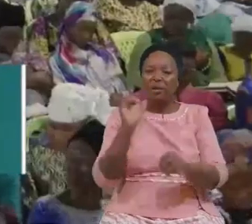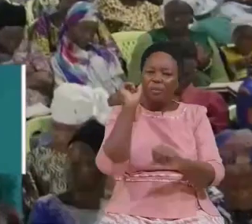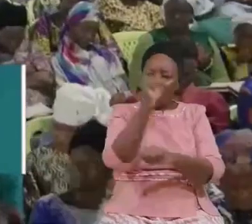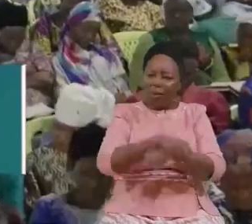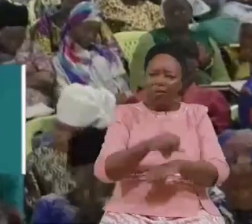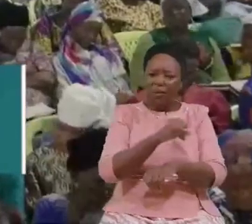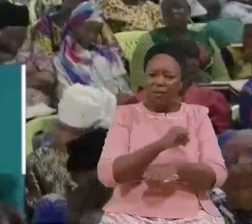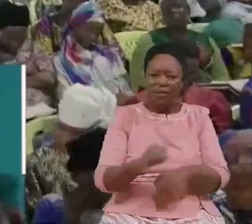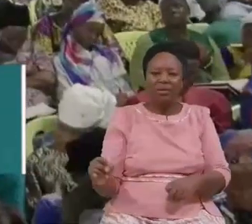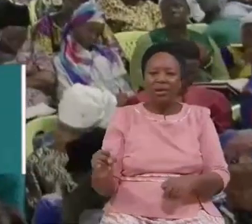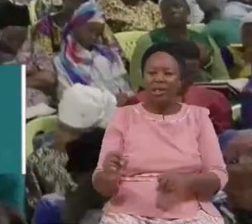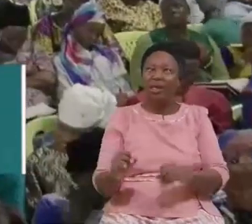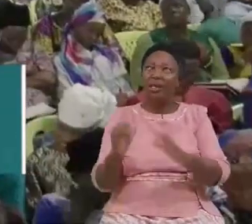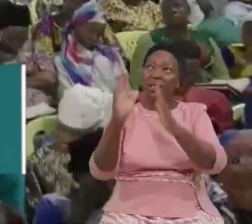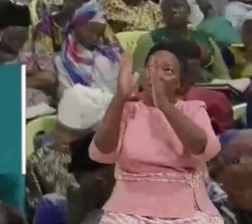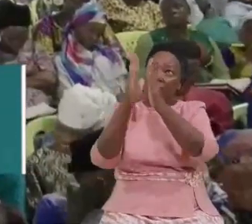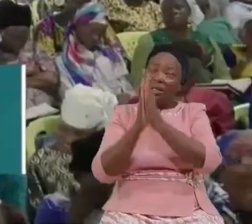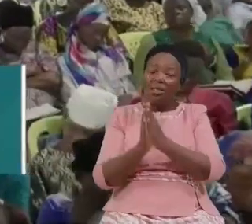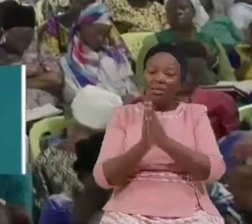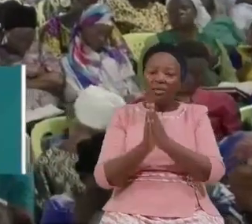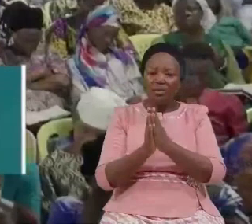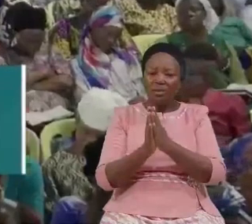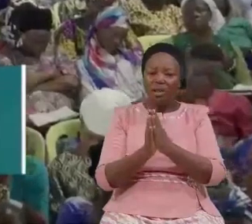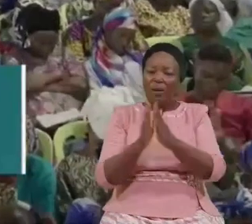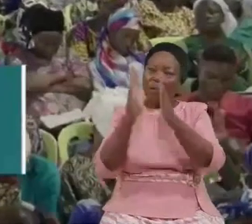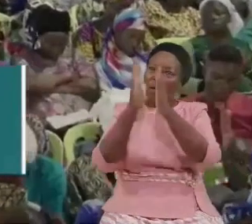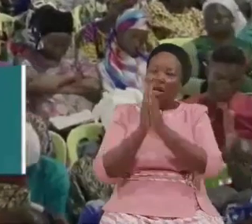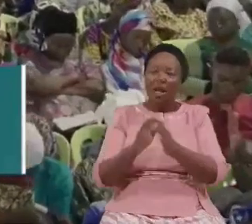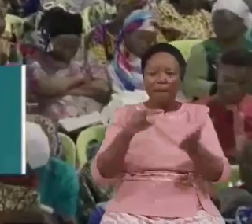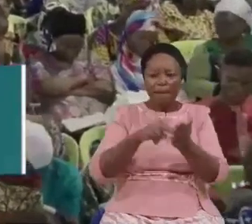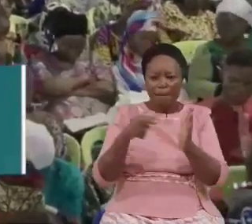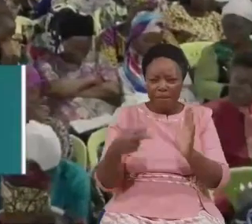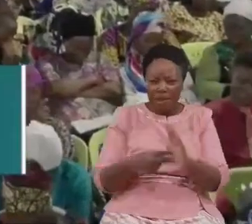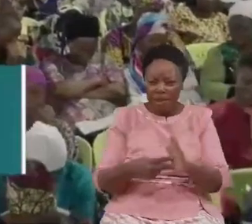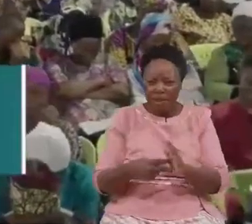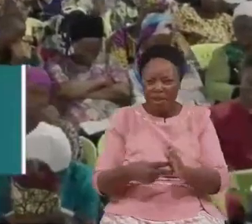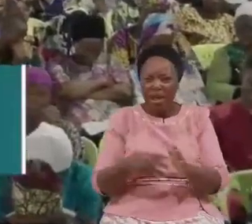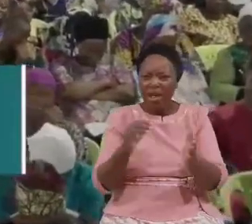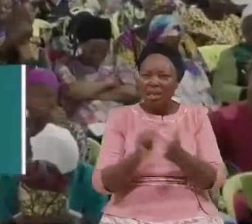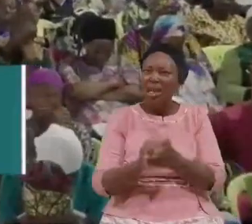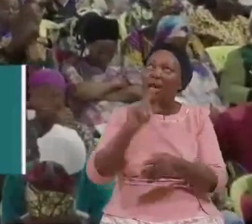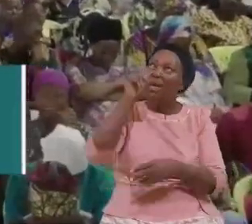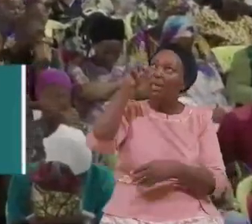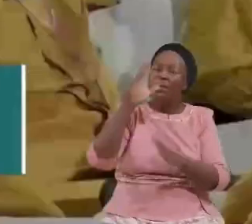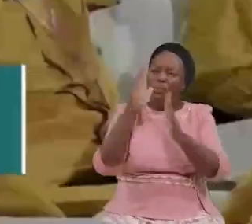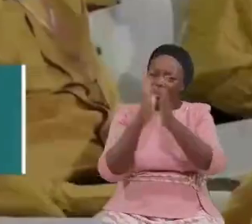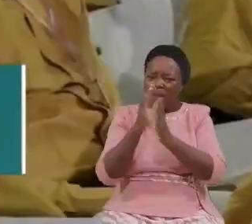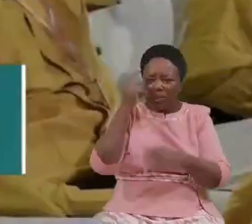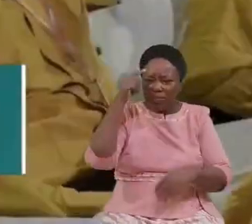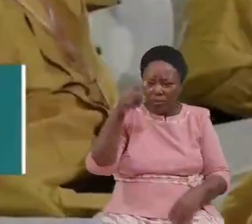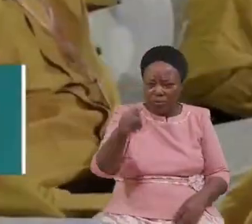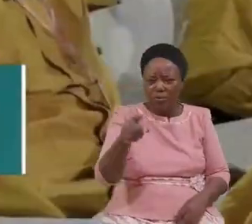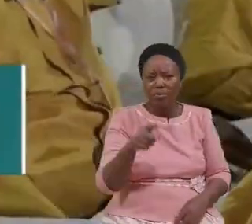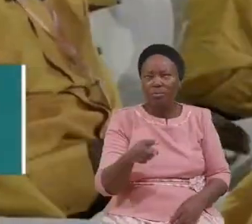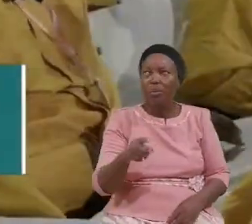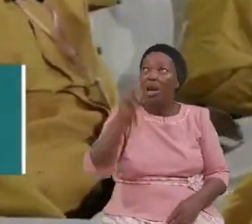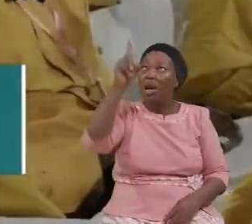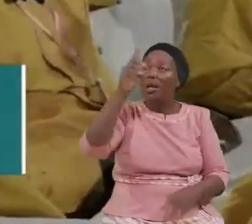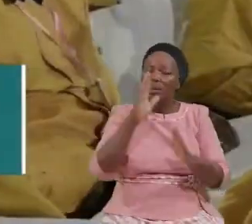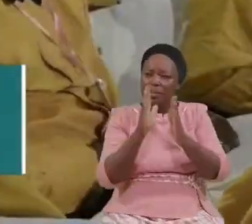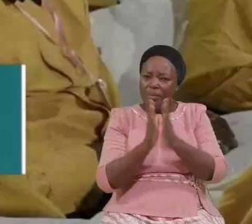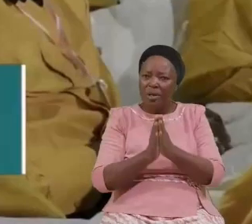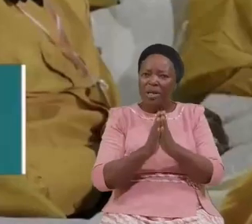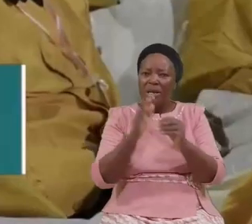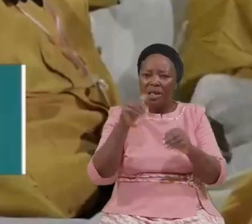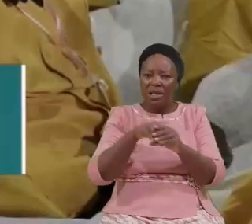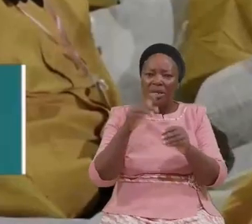dominante l'intercession veut dire il prie pour toi il a prié par